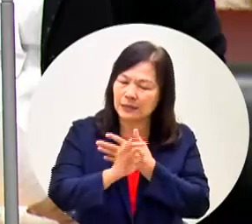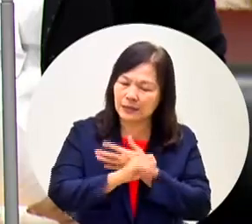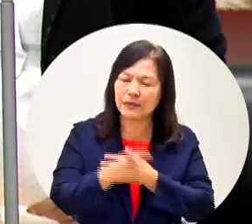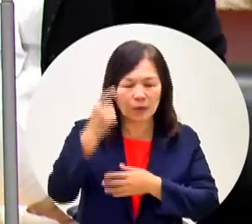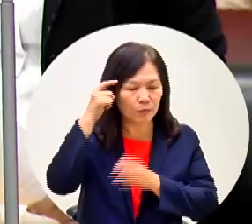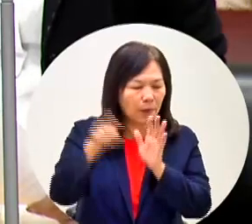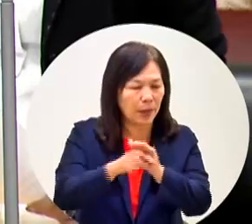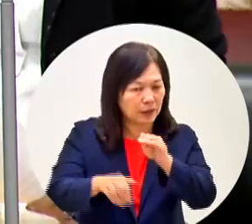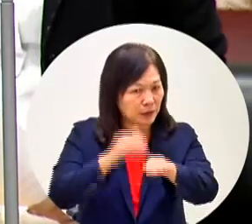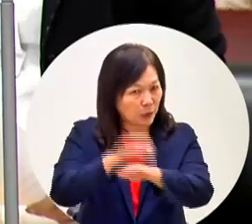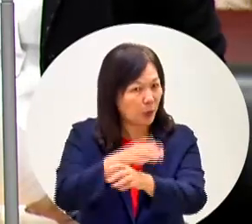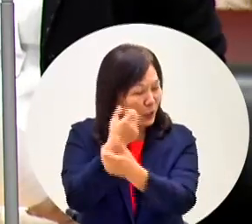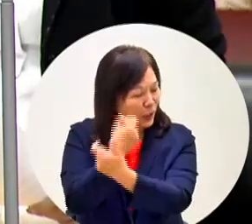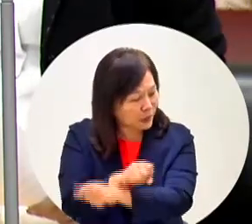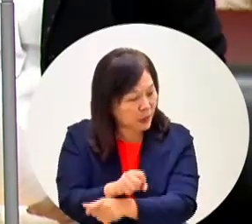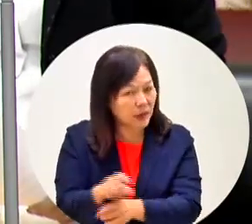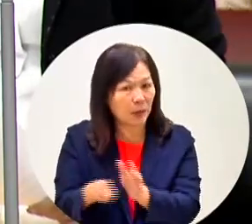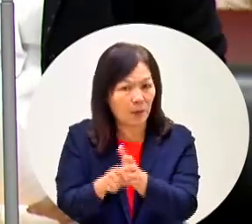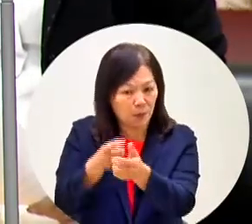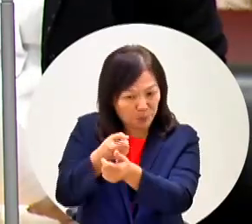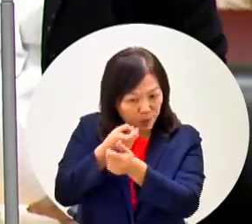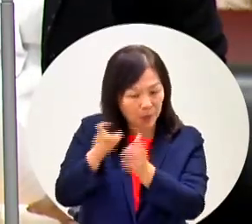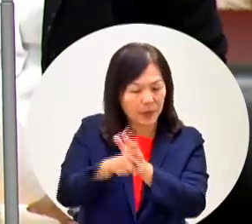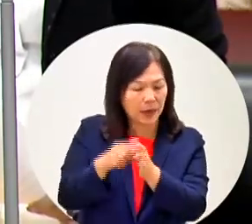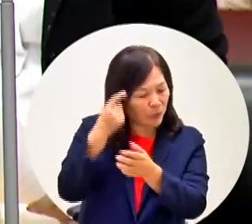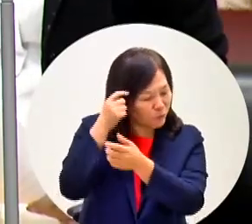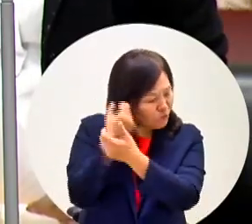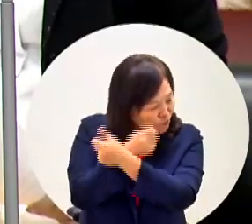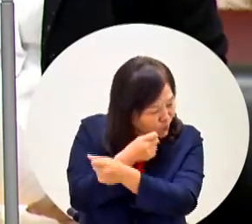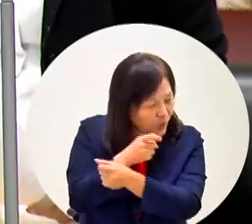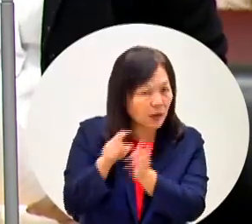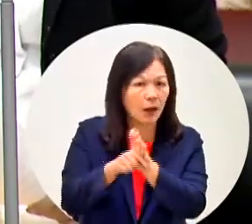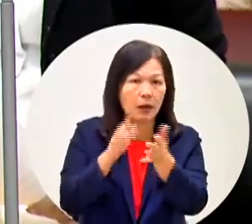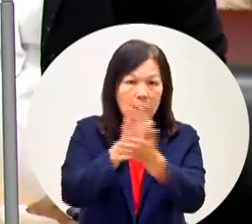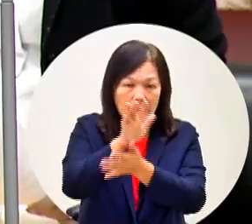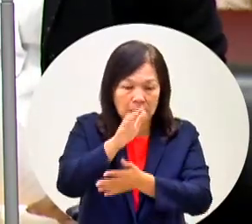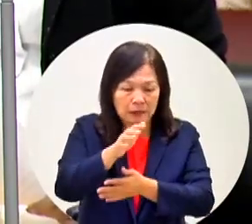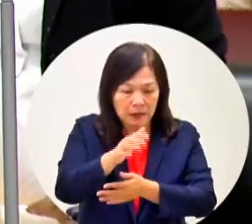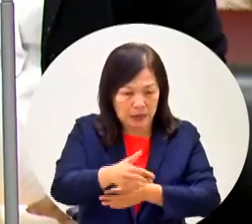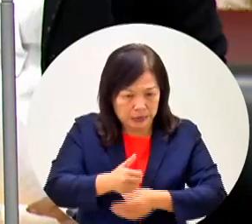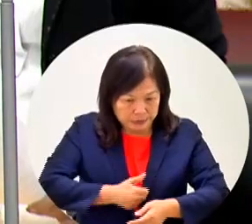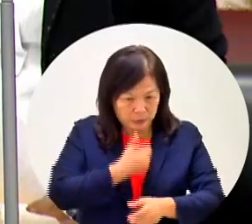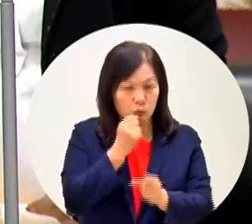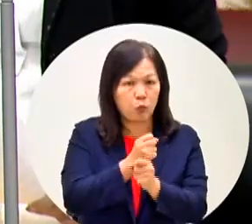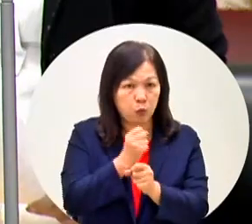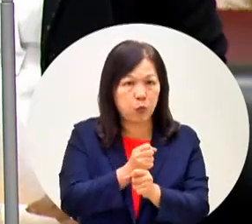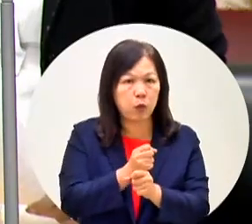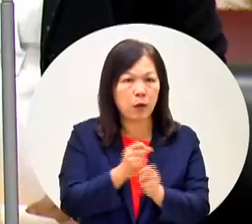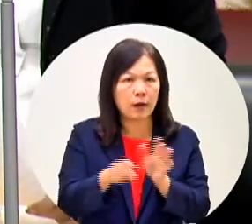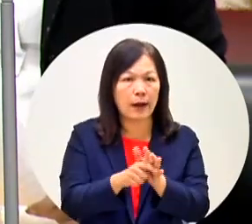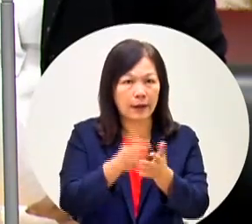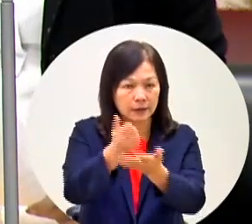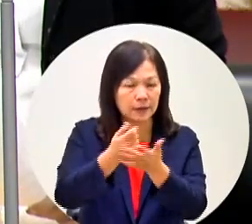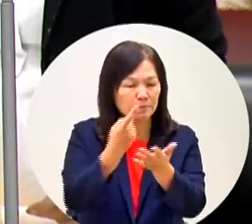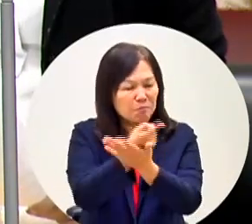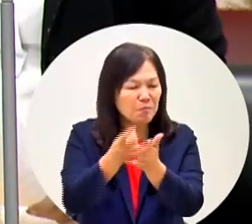进参考，然后一定会落实，先请大家广听民意之后，我们才